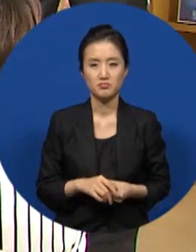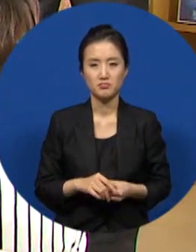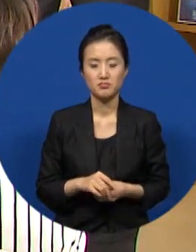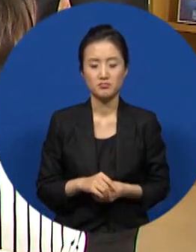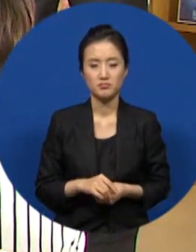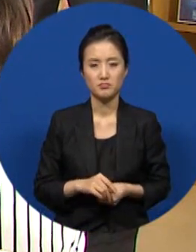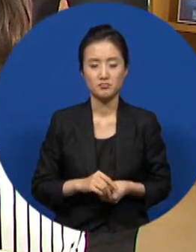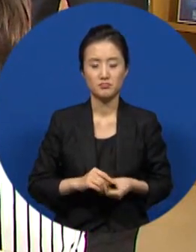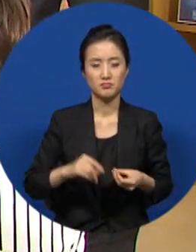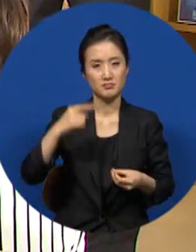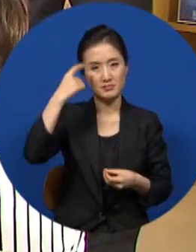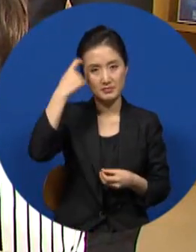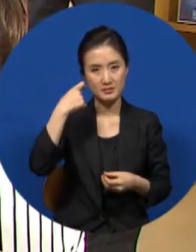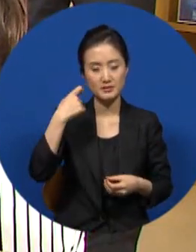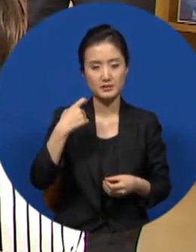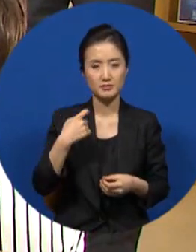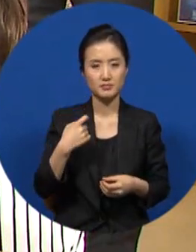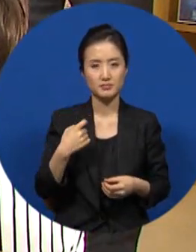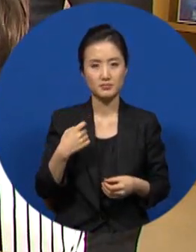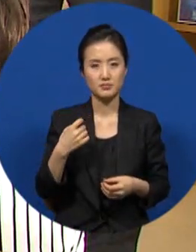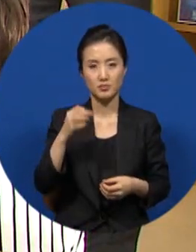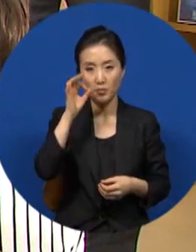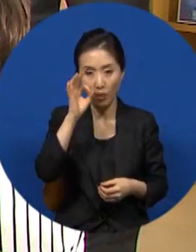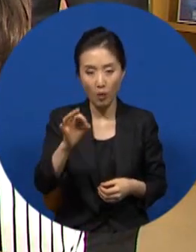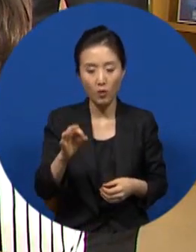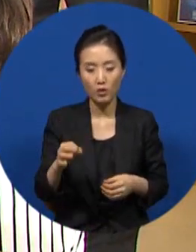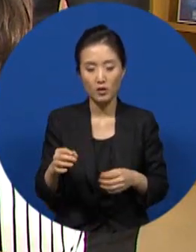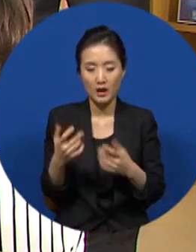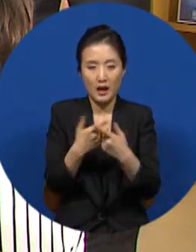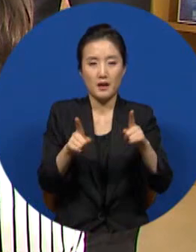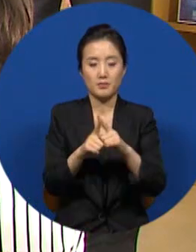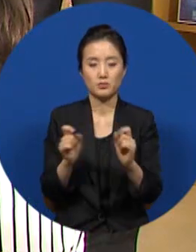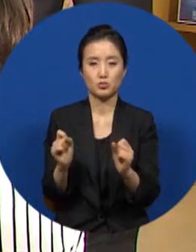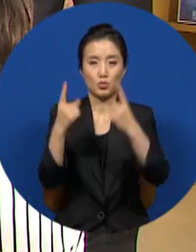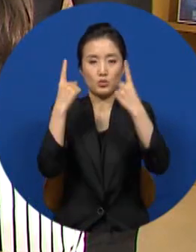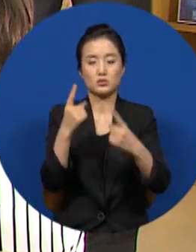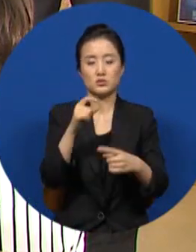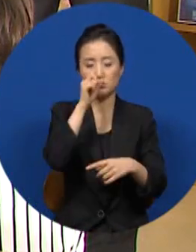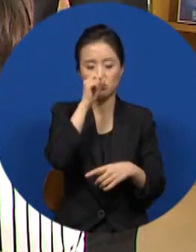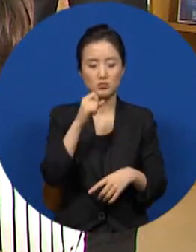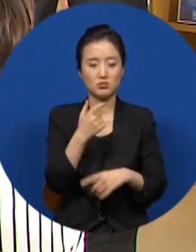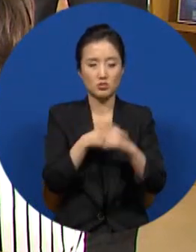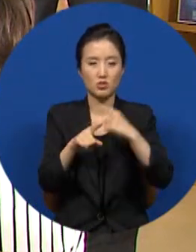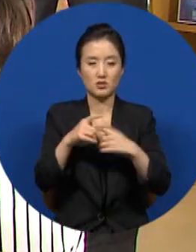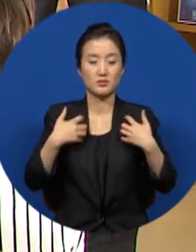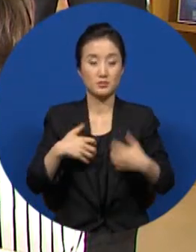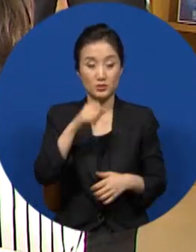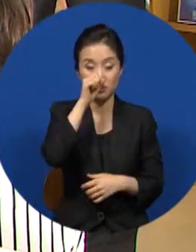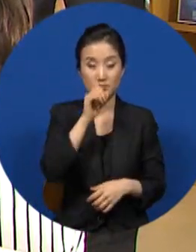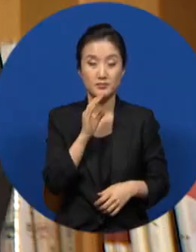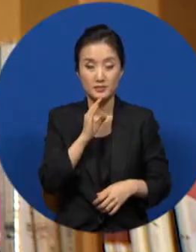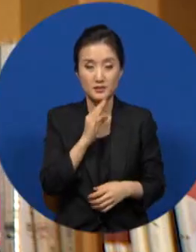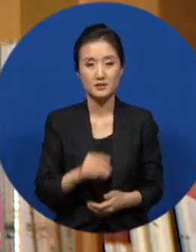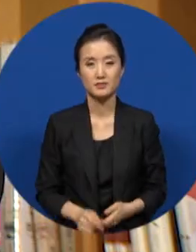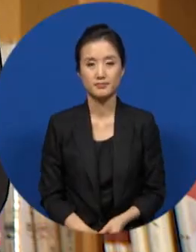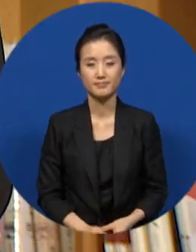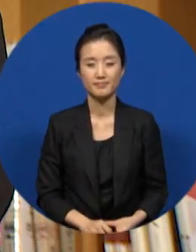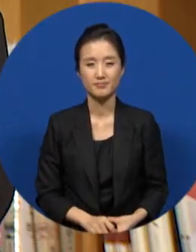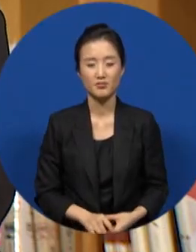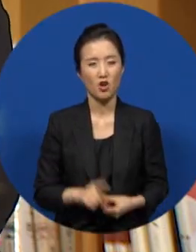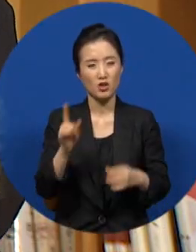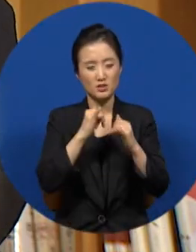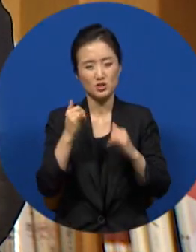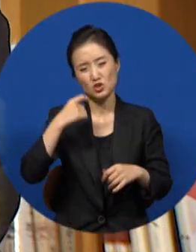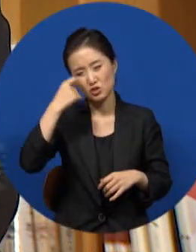그래서 우리가 사람들을 만났는데 만날 때마다 매일 어려운 얘기하는 사람이 있어요. 맨날 슬프고 또 술을 먹으면 우는 사람이 있고 그러지